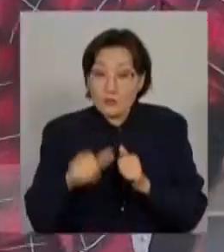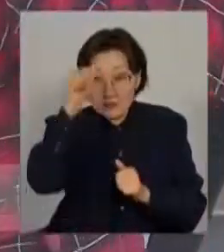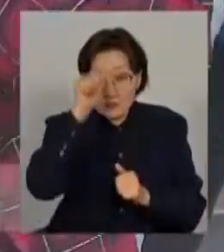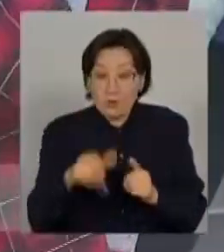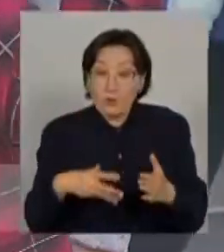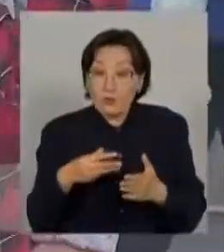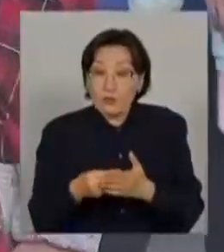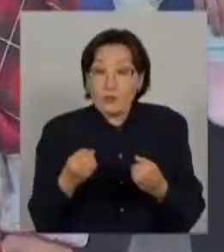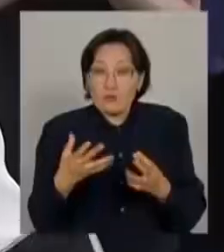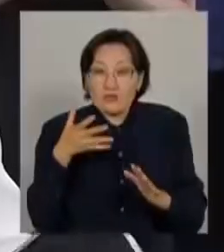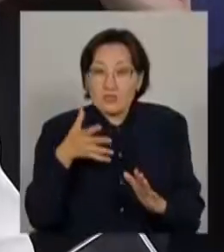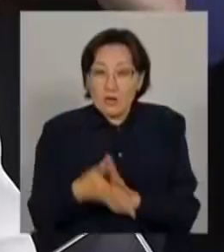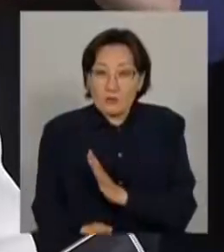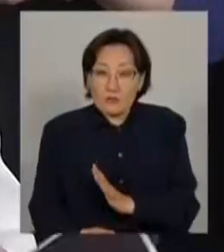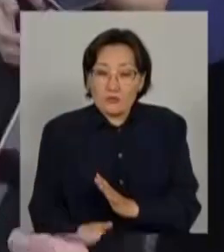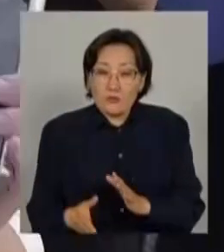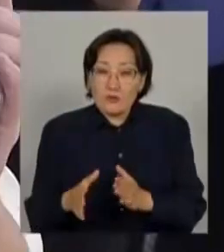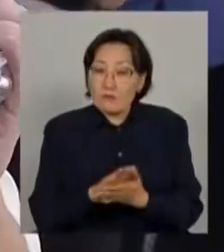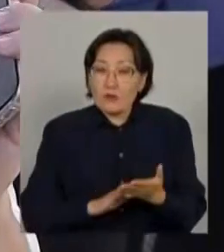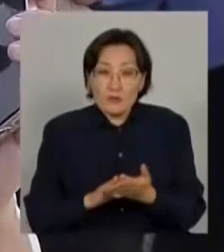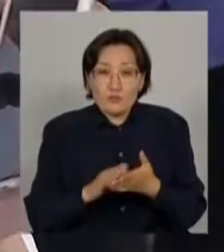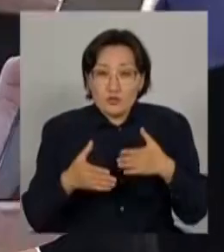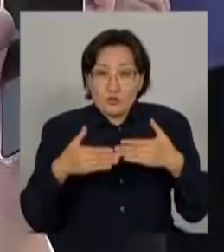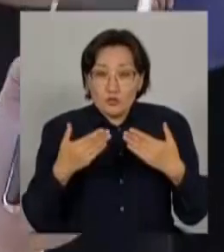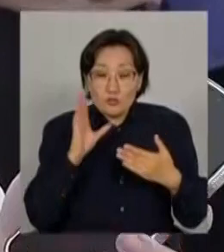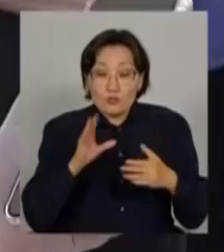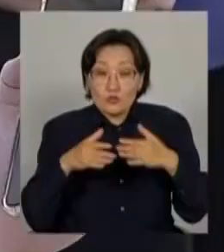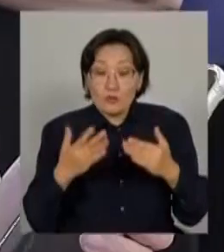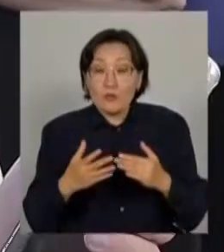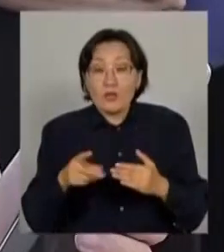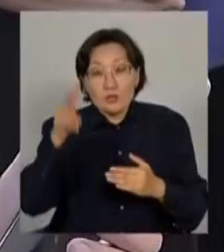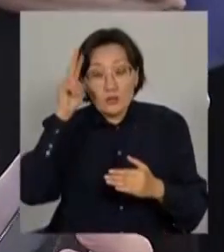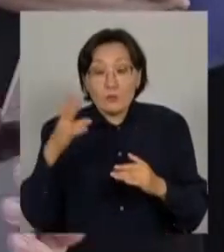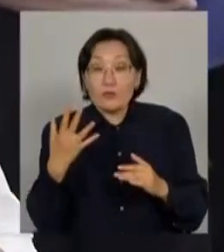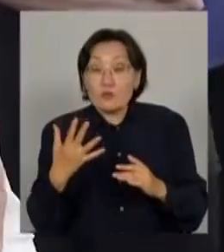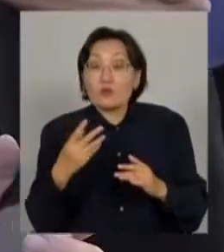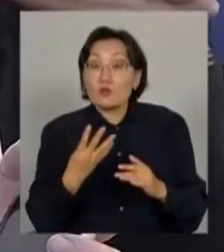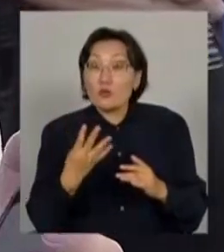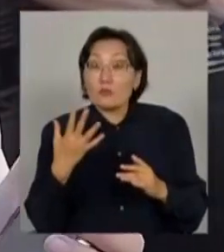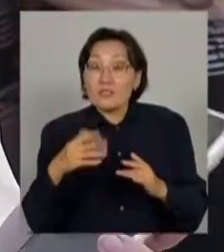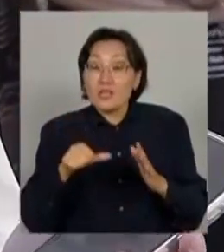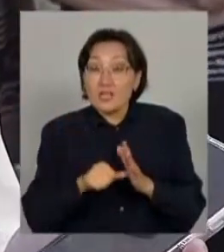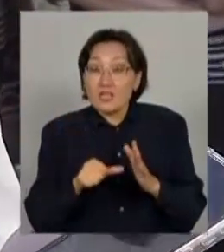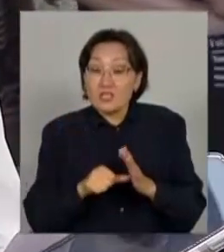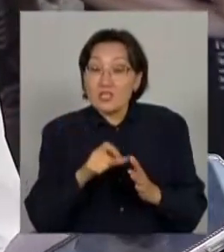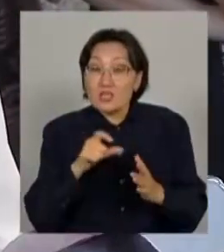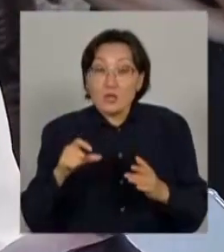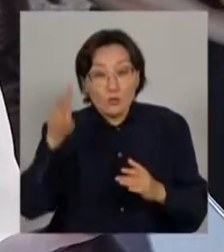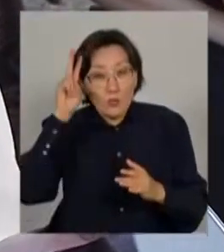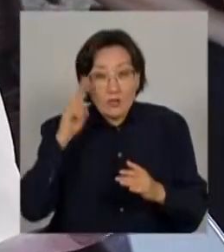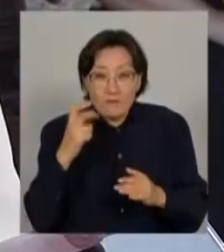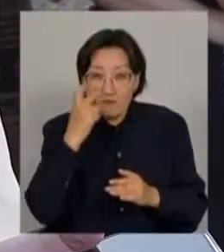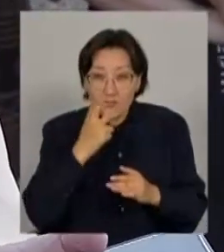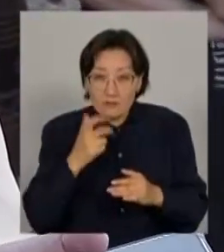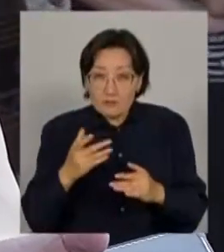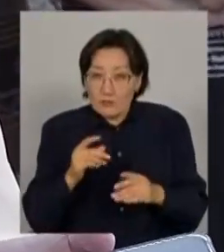ақшамыз желге ұшты дейді. Вообще су жоқ. Туалет вообще 4-ші этаж, 5-ші этаж, 6-ші этаж туалеттер уже сасып жатыр. Біздер уже қалай күн көрерміз білмей